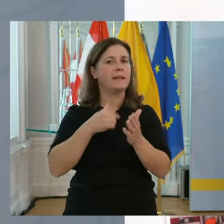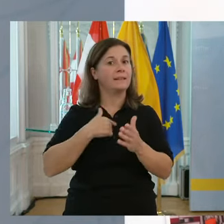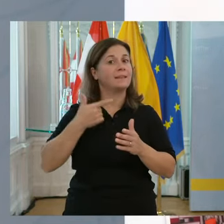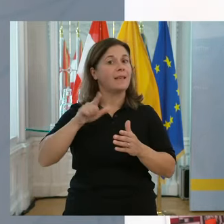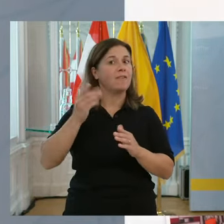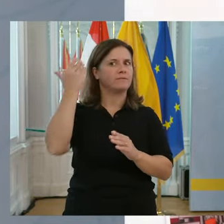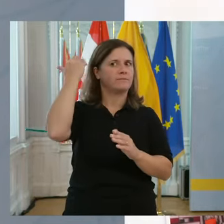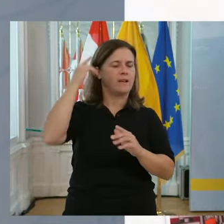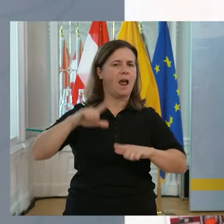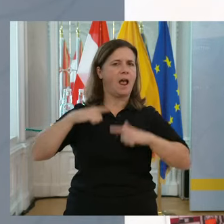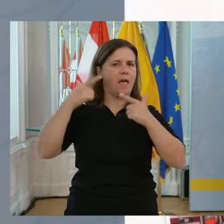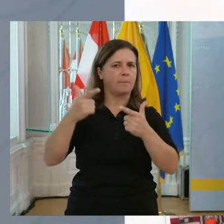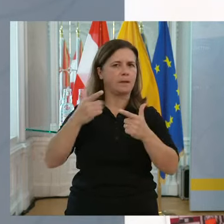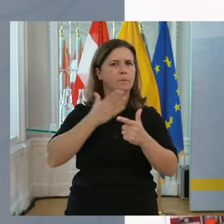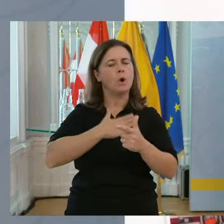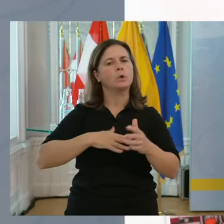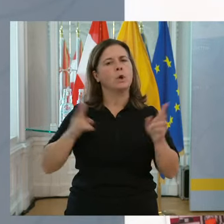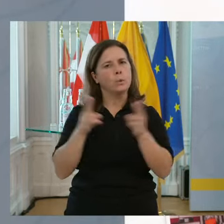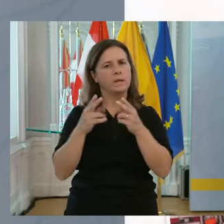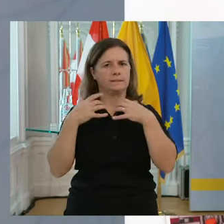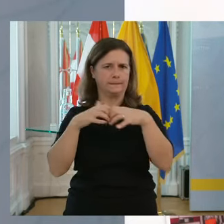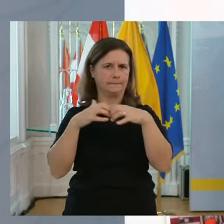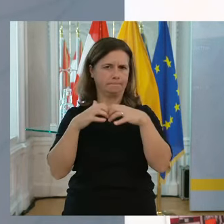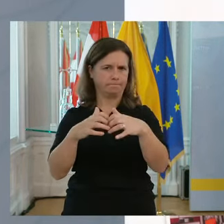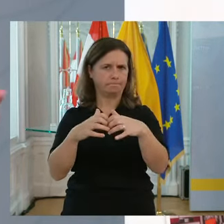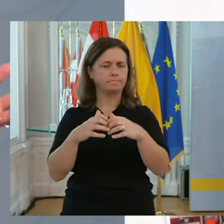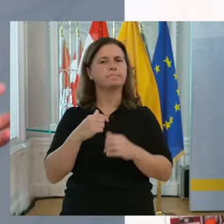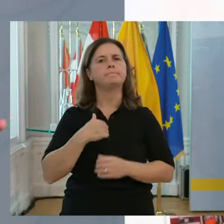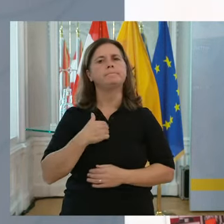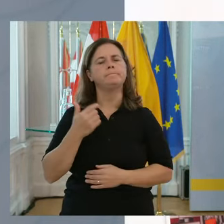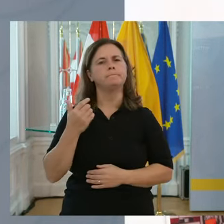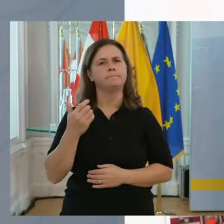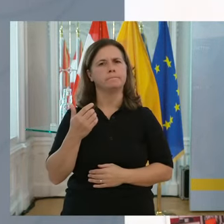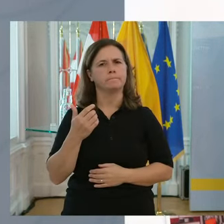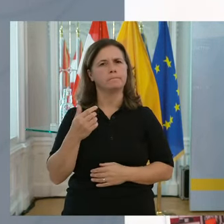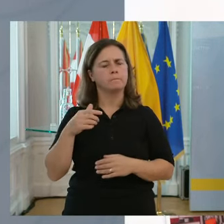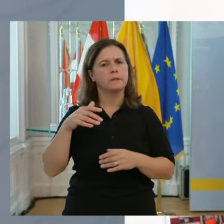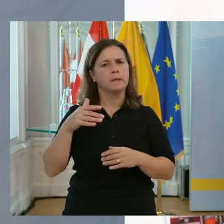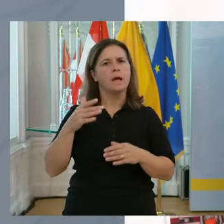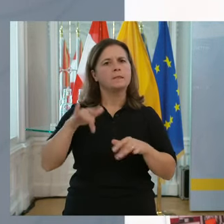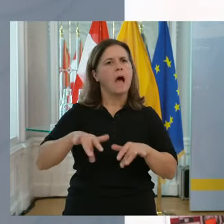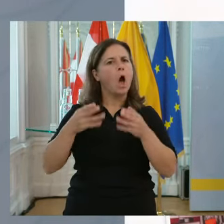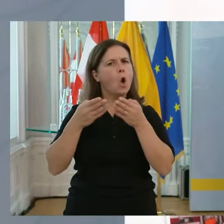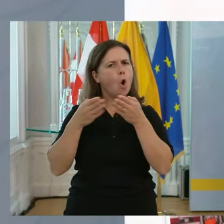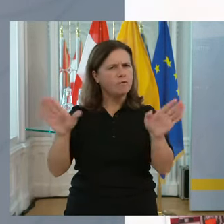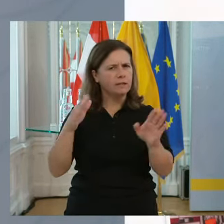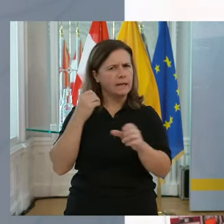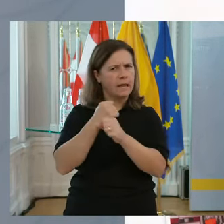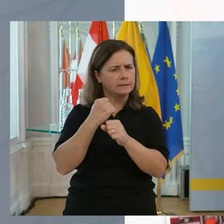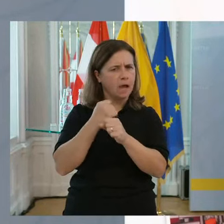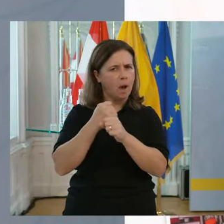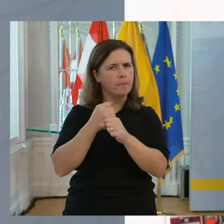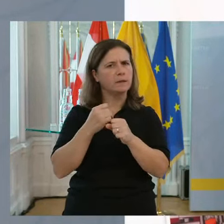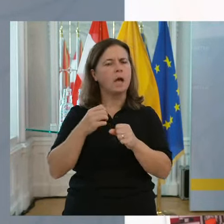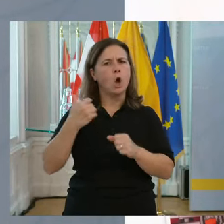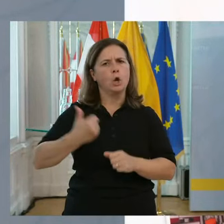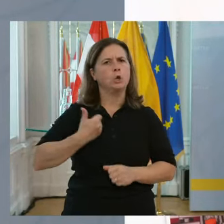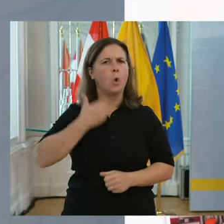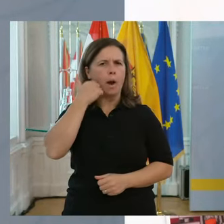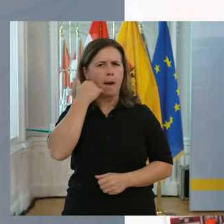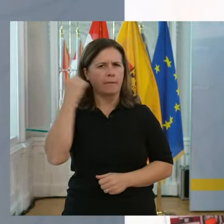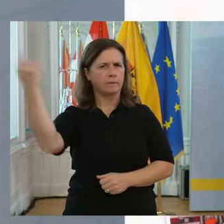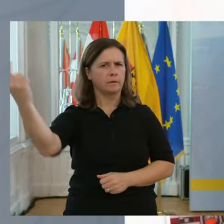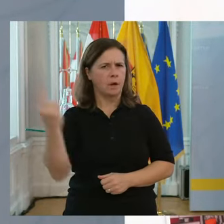durfte, auch mitteilen. Wir haben hier dazu die Öffentlichkeitsarbeit gemacht und es ist ein junger Mann